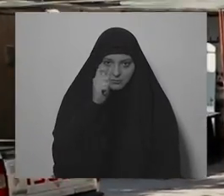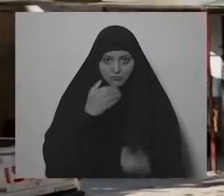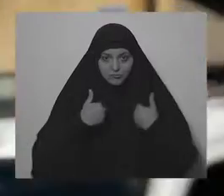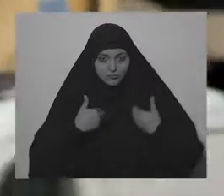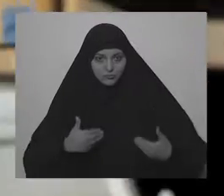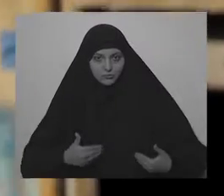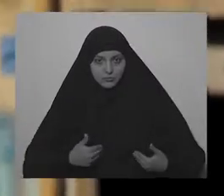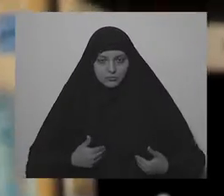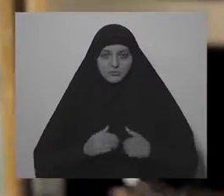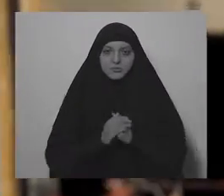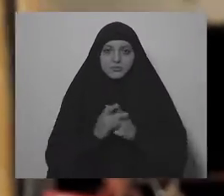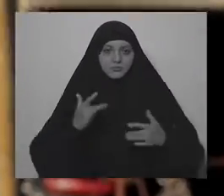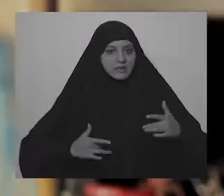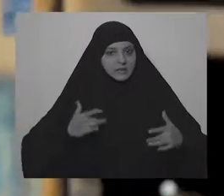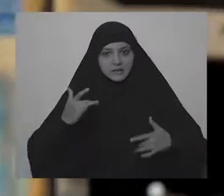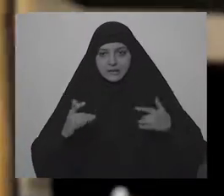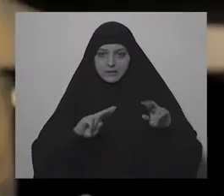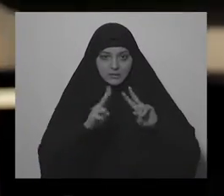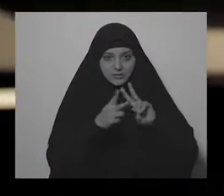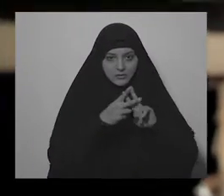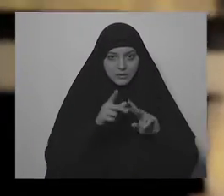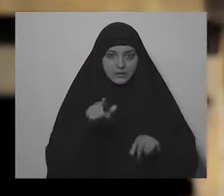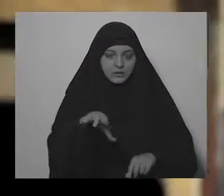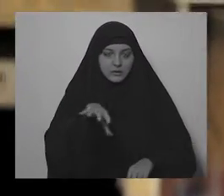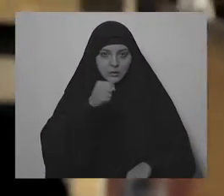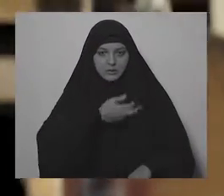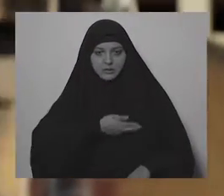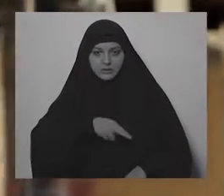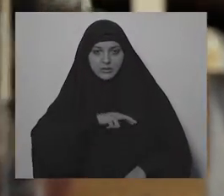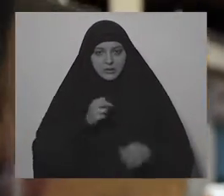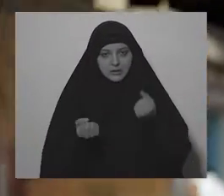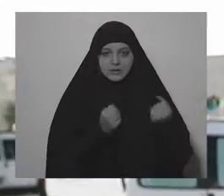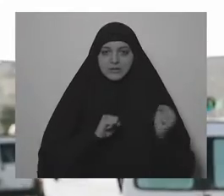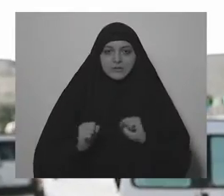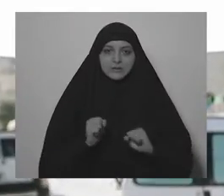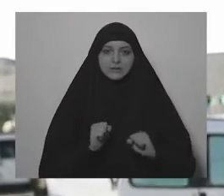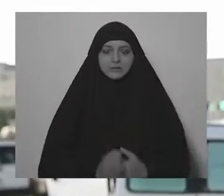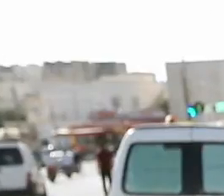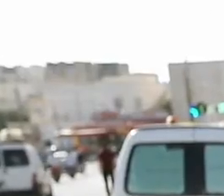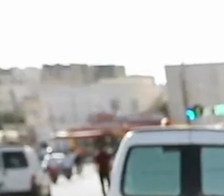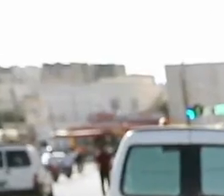رفيق الصالحي عضوة بجمعية مسرح المدينة. أنا لاهية بالأنشطة.